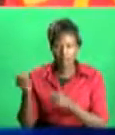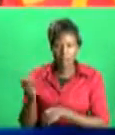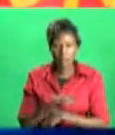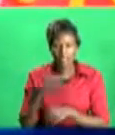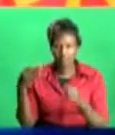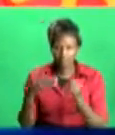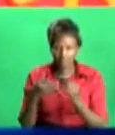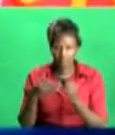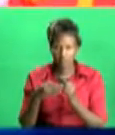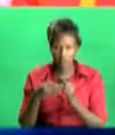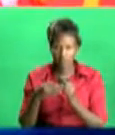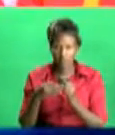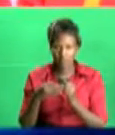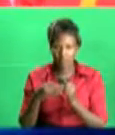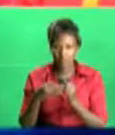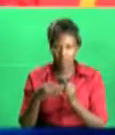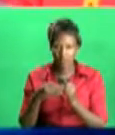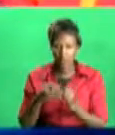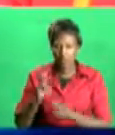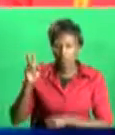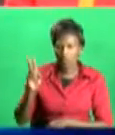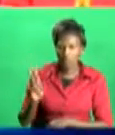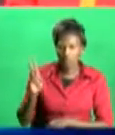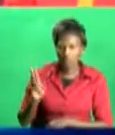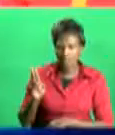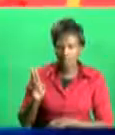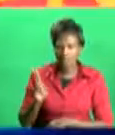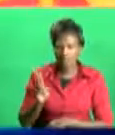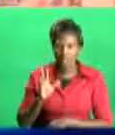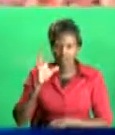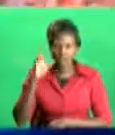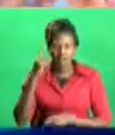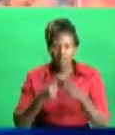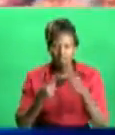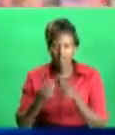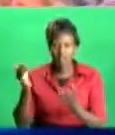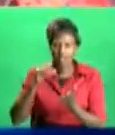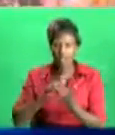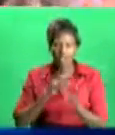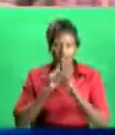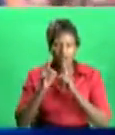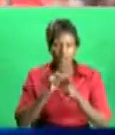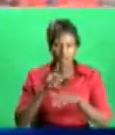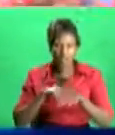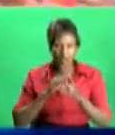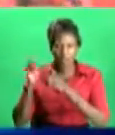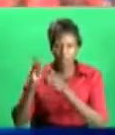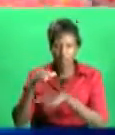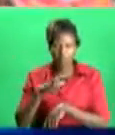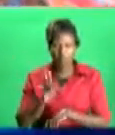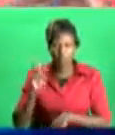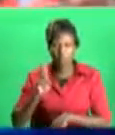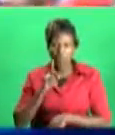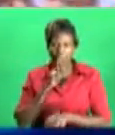8. Huyo ni Uhuru Kenyatta 5 years again. Akizungumza wakati wa ziara yake, rais